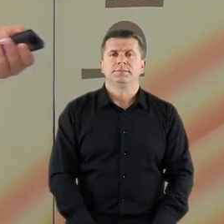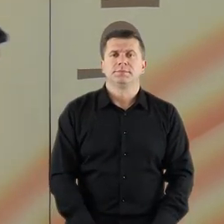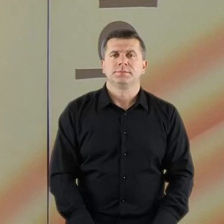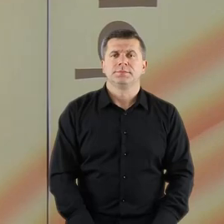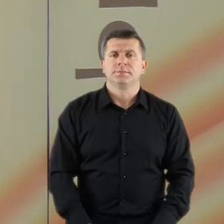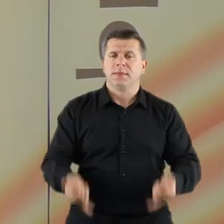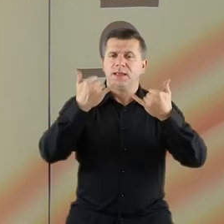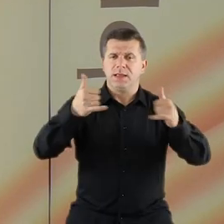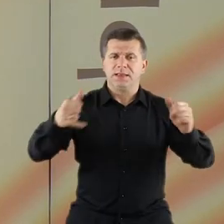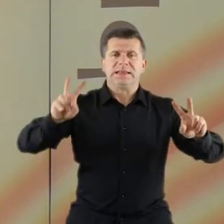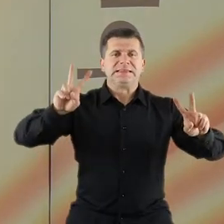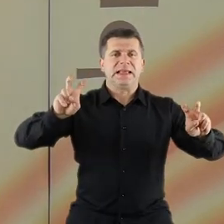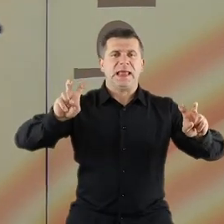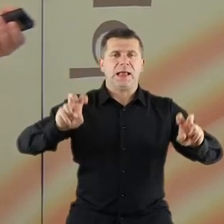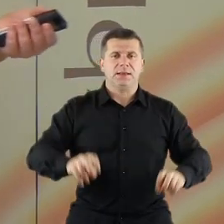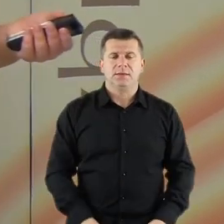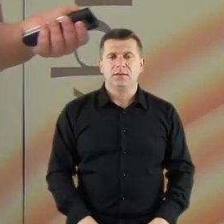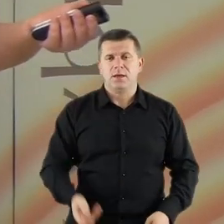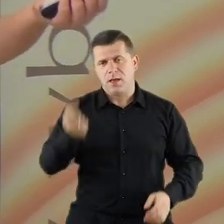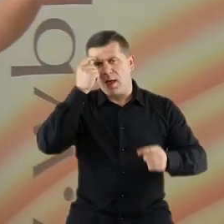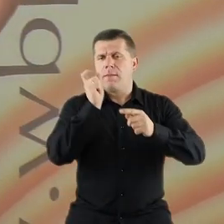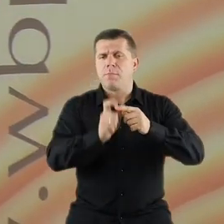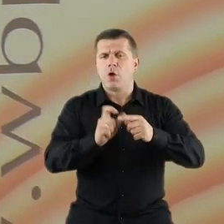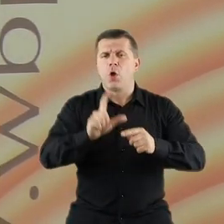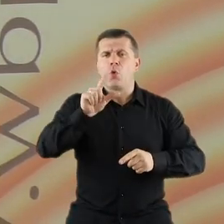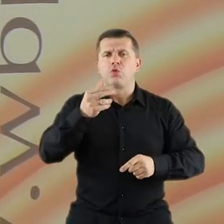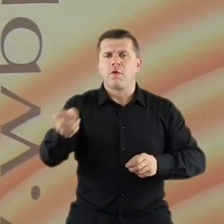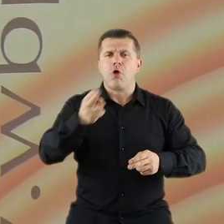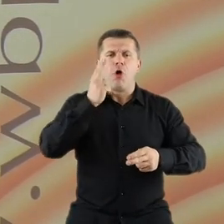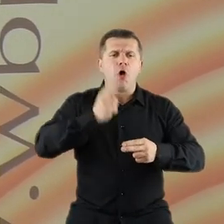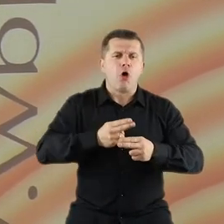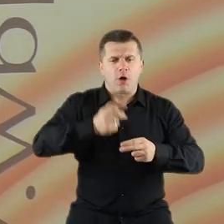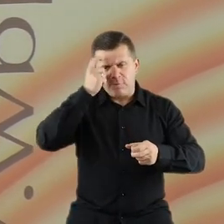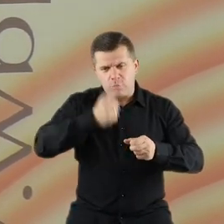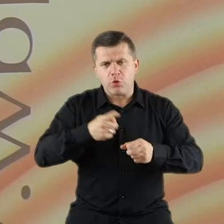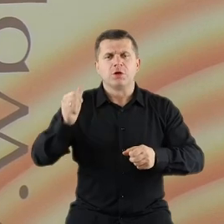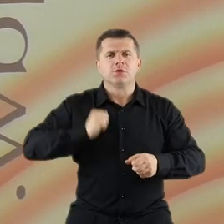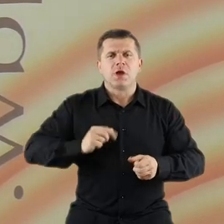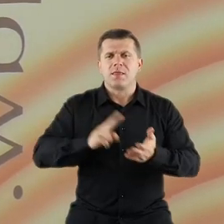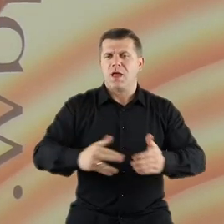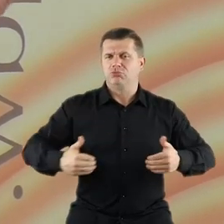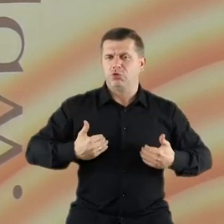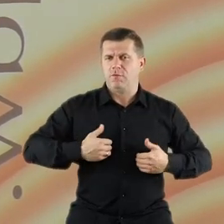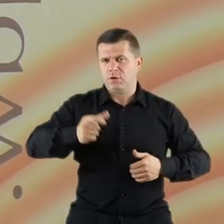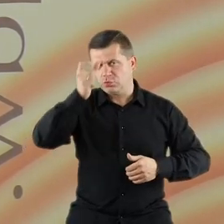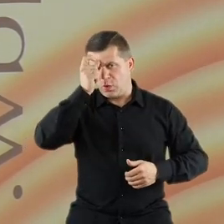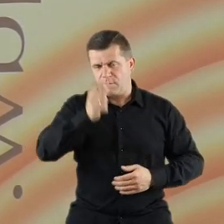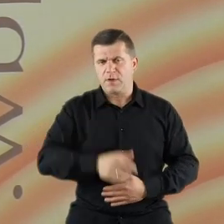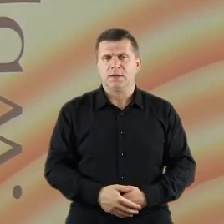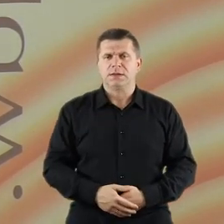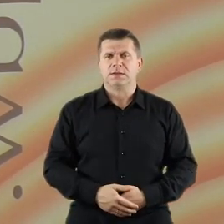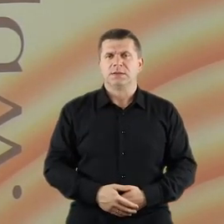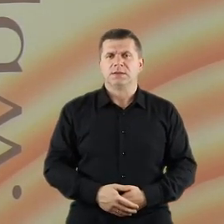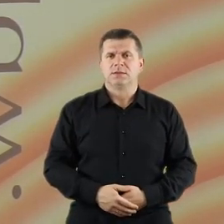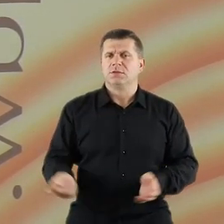z inny cytat w pojęciu ludowym choroba to wróg czyhający na zdrowie człowieka wśród nas Łany